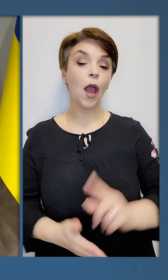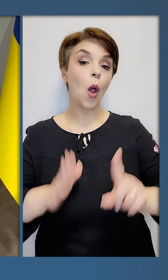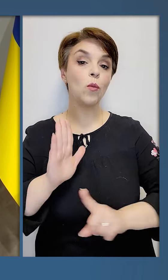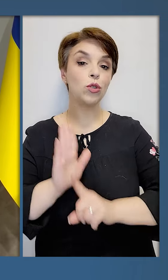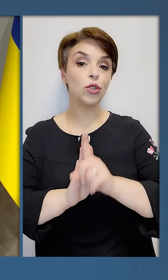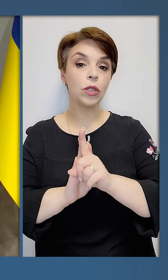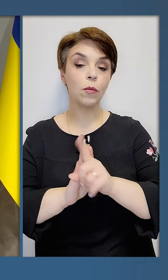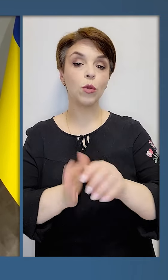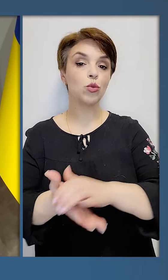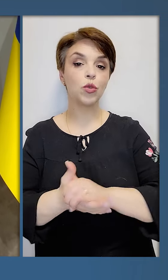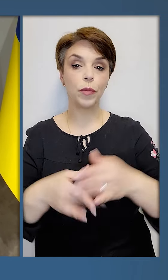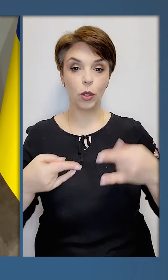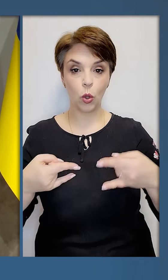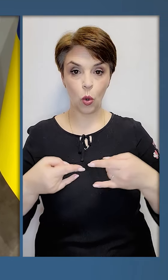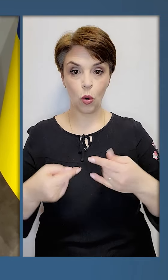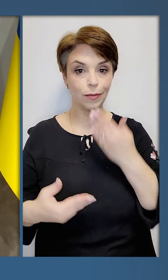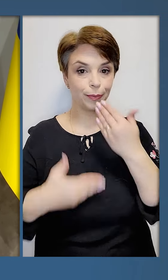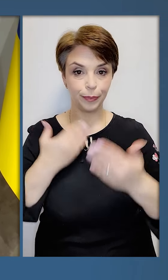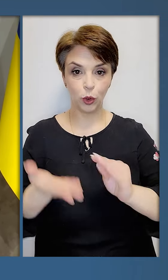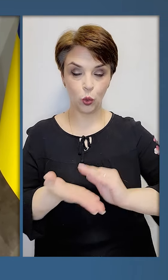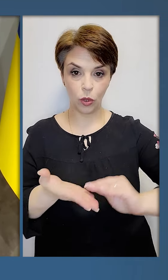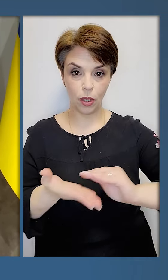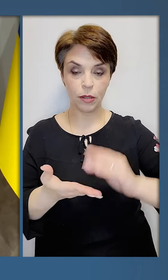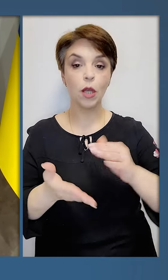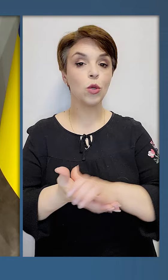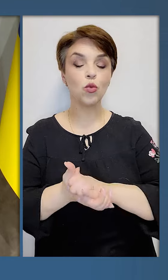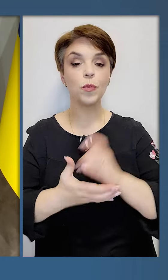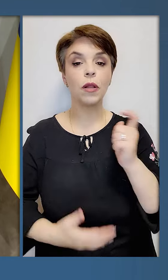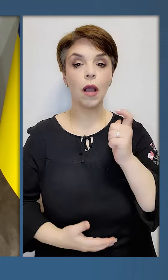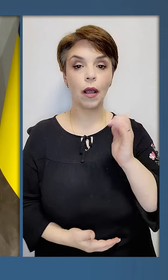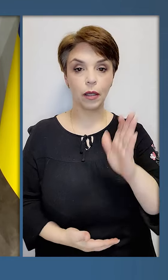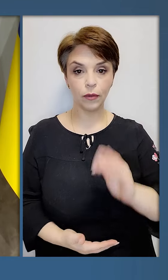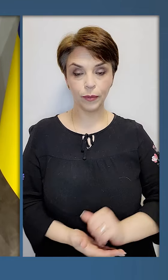І почнемо з суспільних Харків, будь ласка.